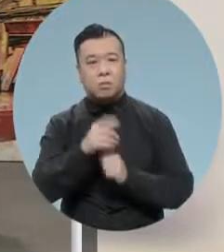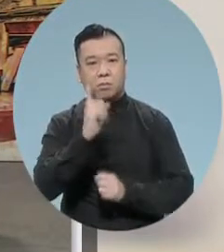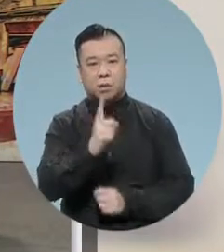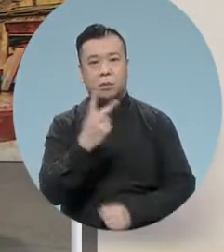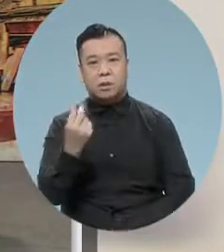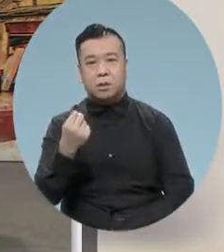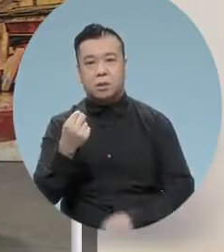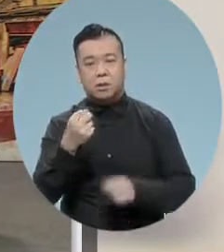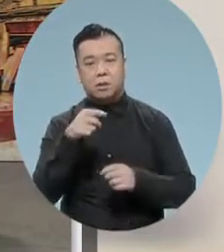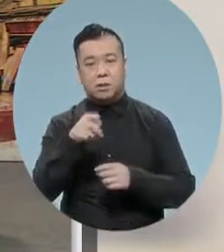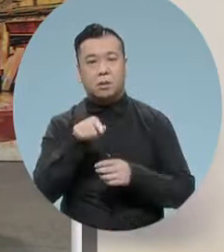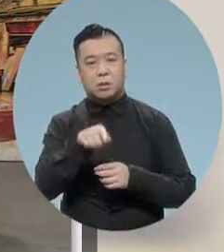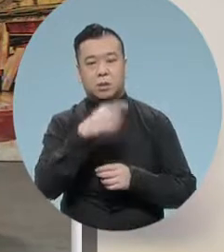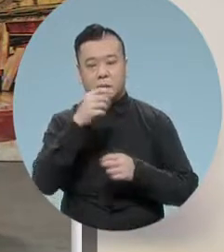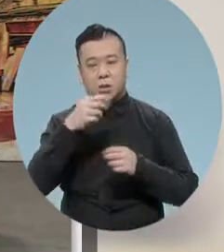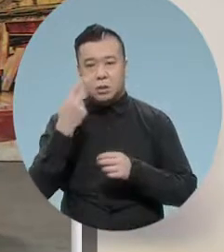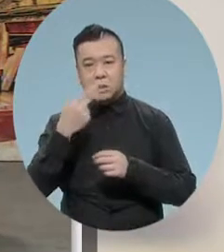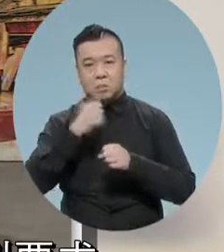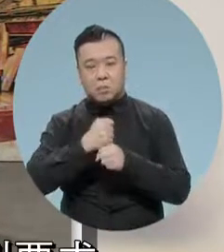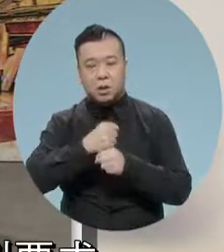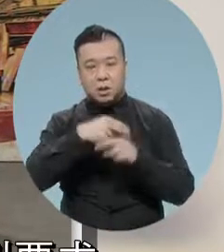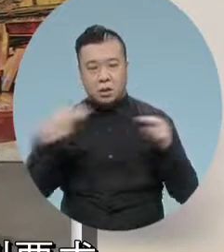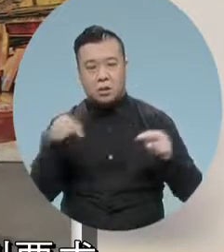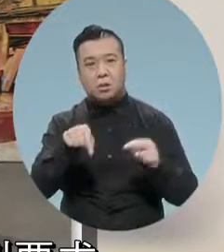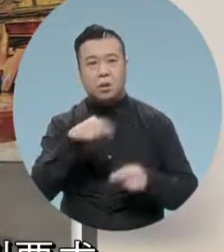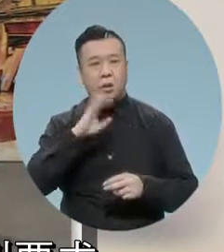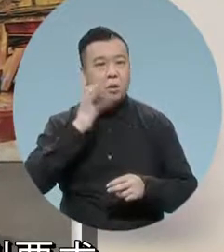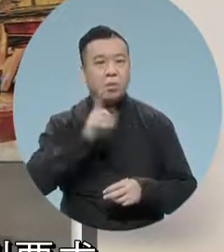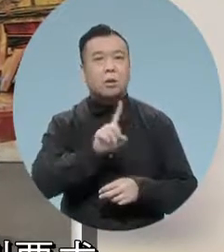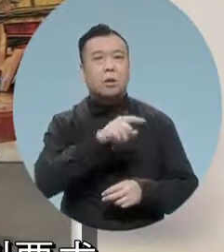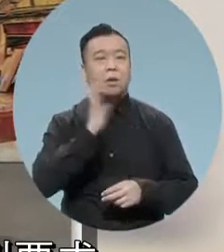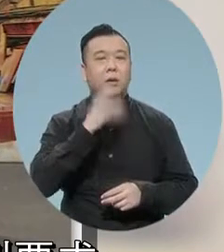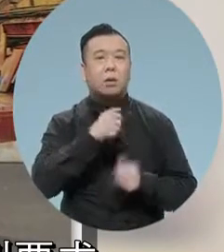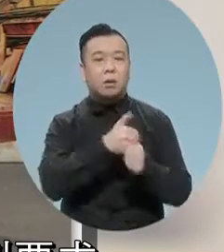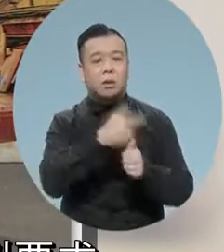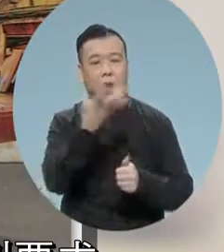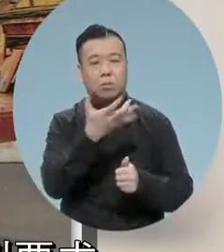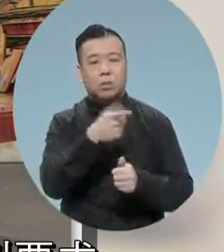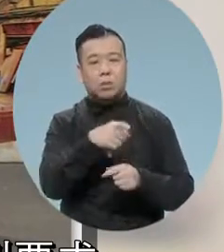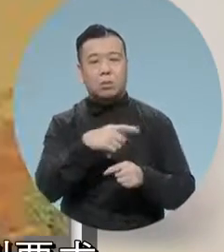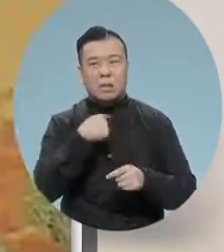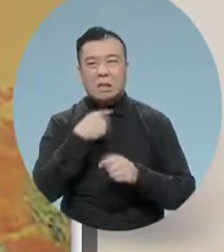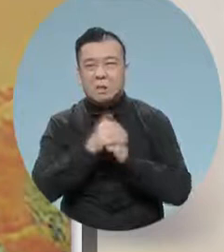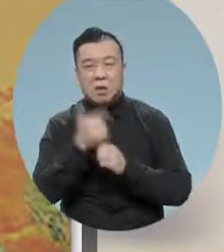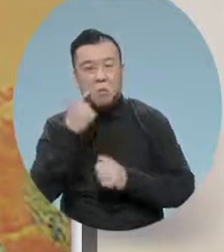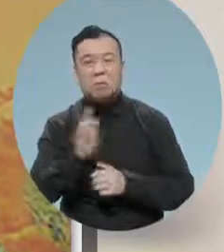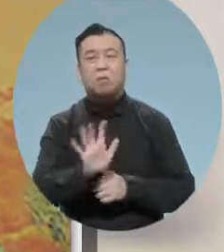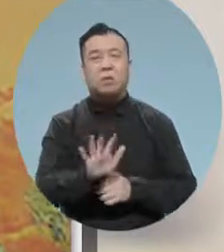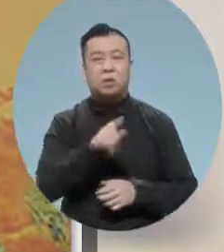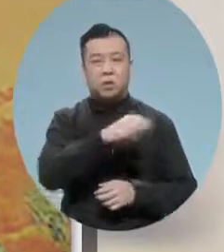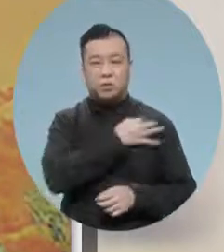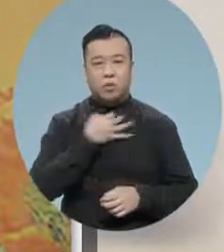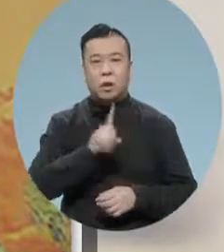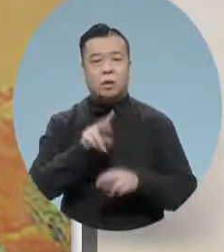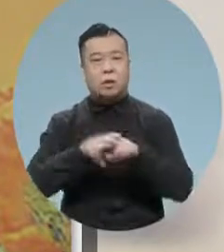120年，好像青马大桥这样寿命要求。那就澳门呢，就是跟欧洲标准基本上没有特别要求的。而珠海呢，